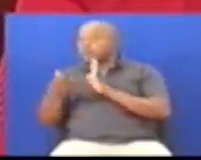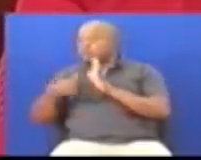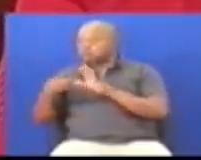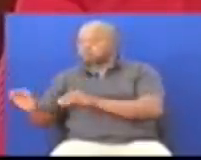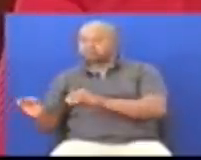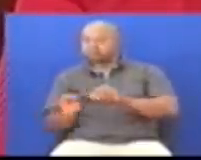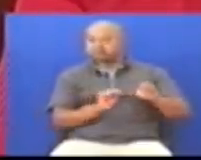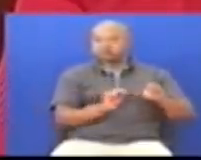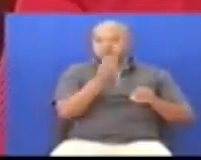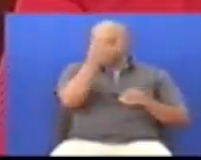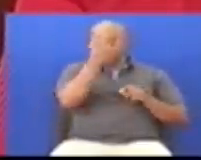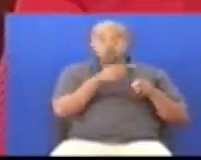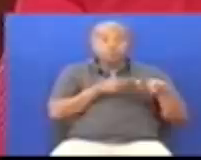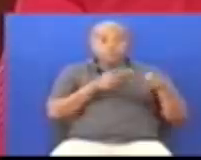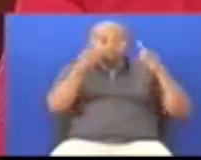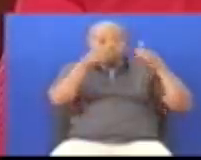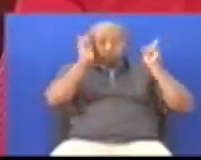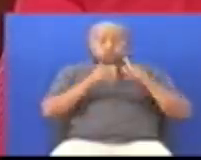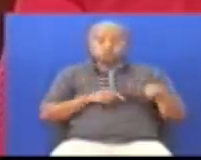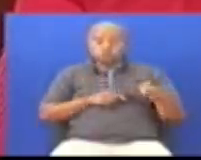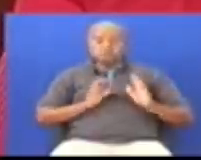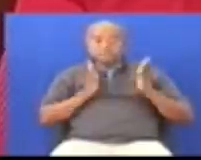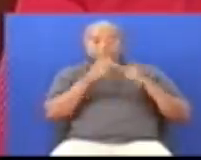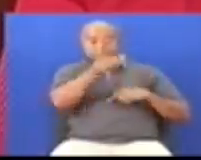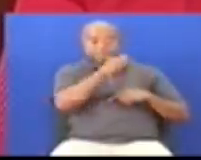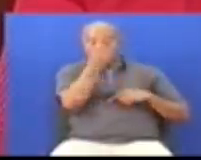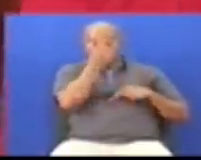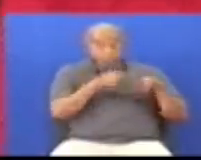Dodoma, chuo kikuu, naishi huko.